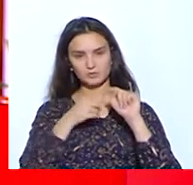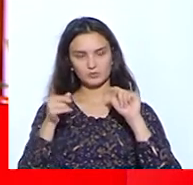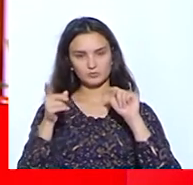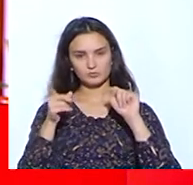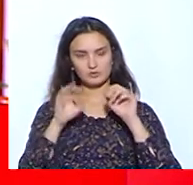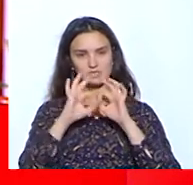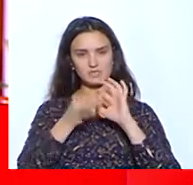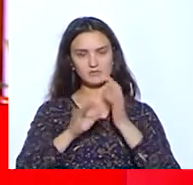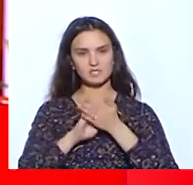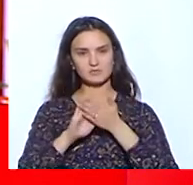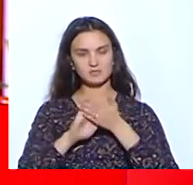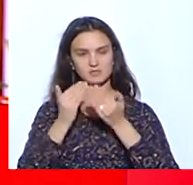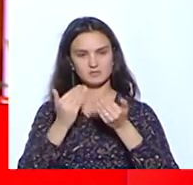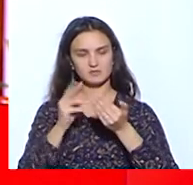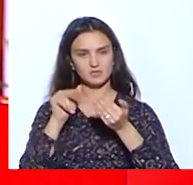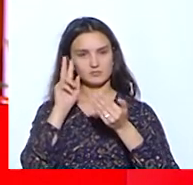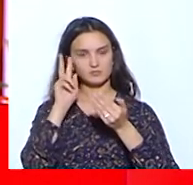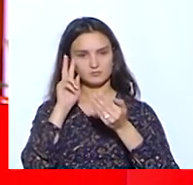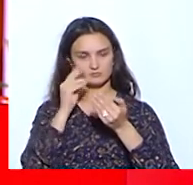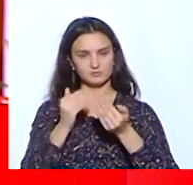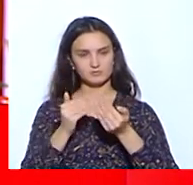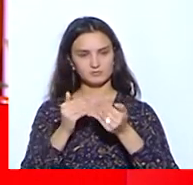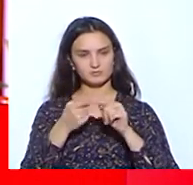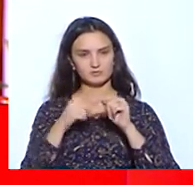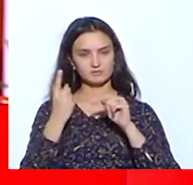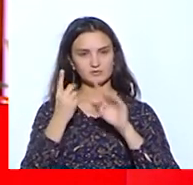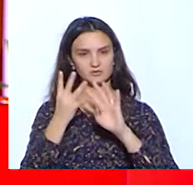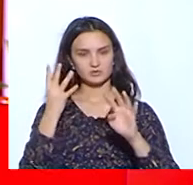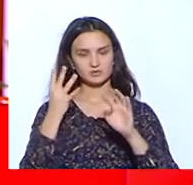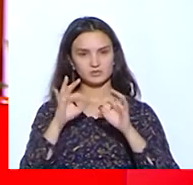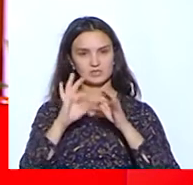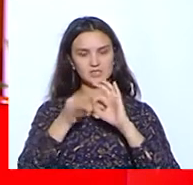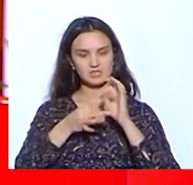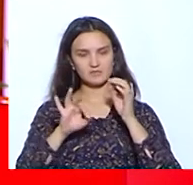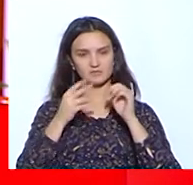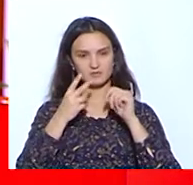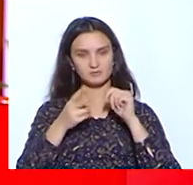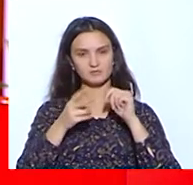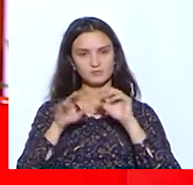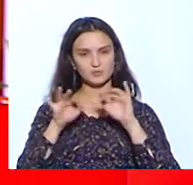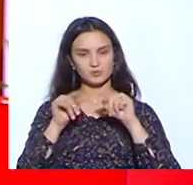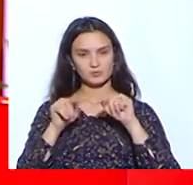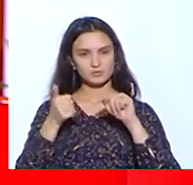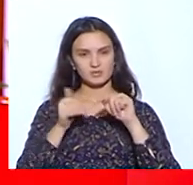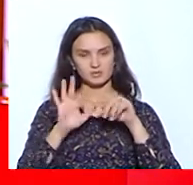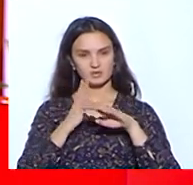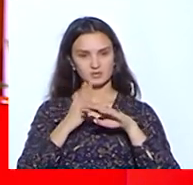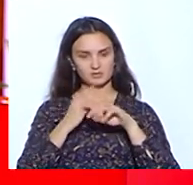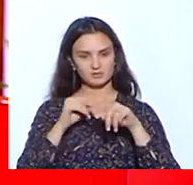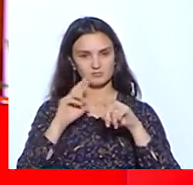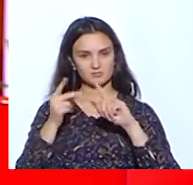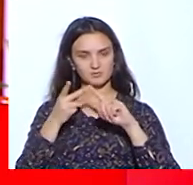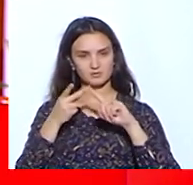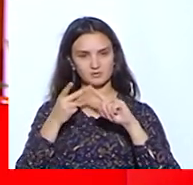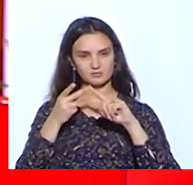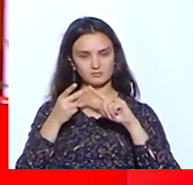ნაწლავის გაწმენდისათვის და ყაბზობის პროფილაქტიკისათვის. პირველი, ნაწლავის დაჩვევა ასეთ პროცედურებზე არ არის კარგი.